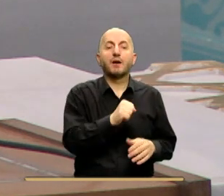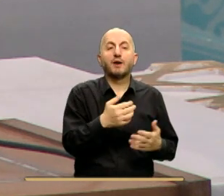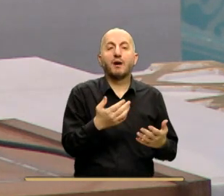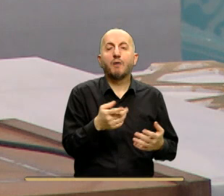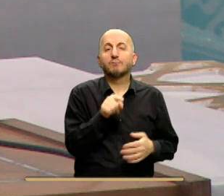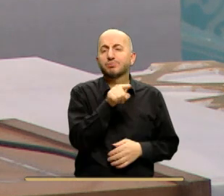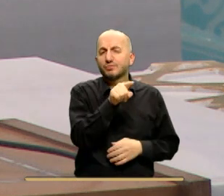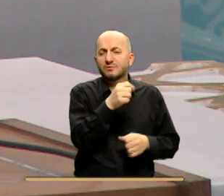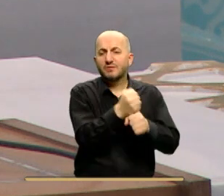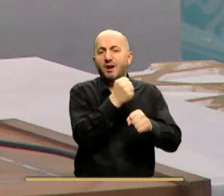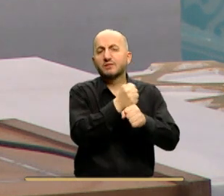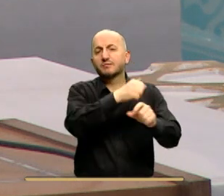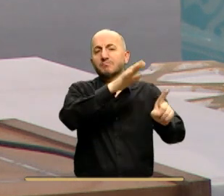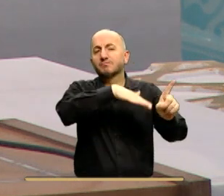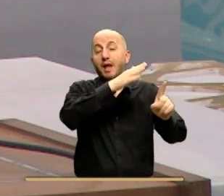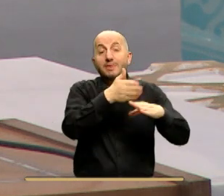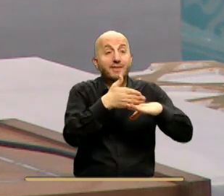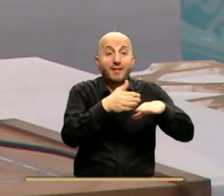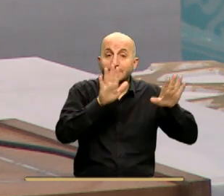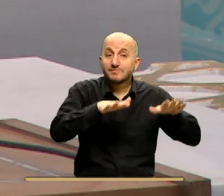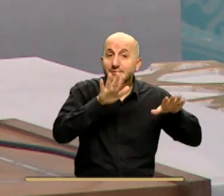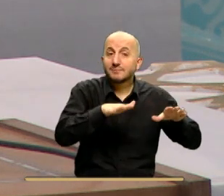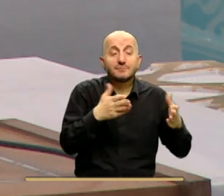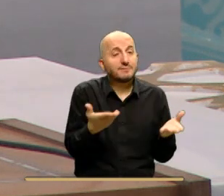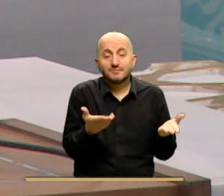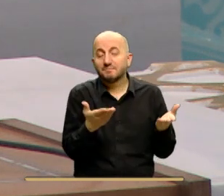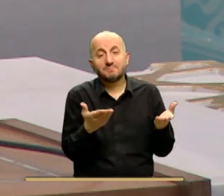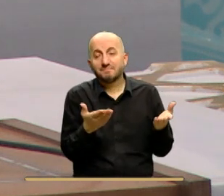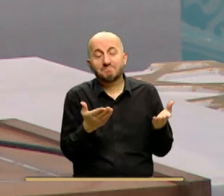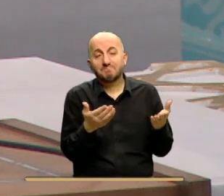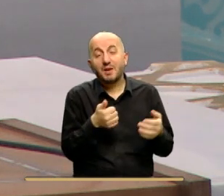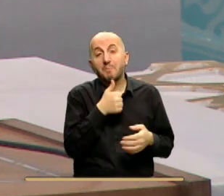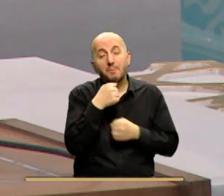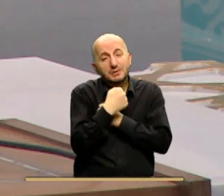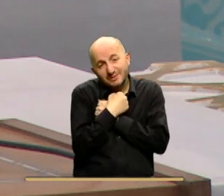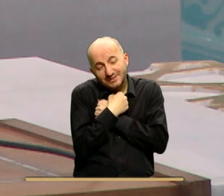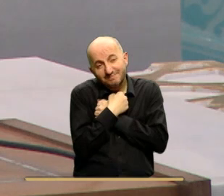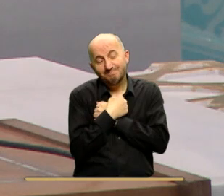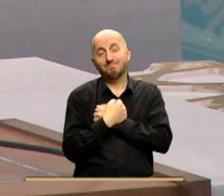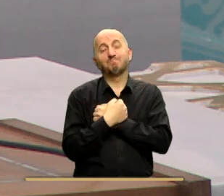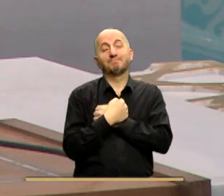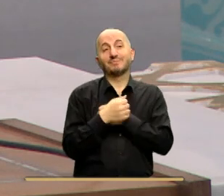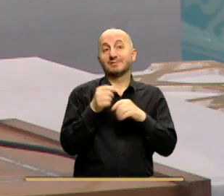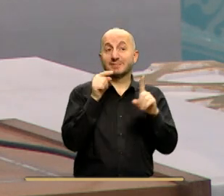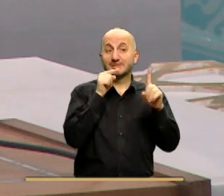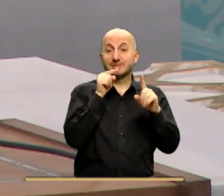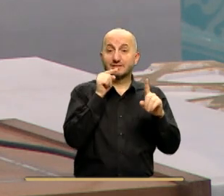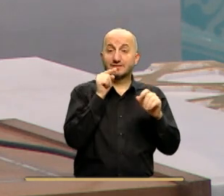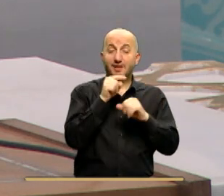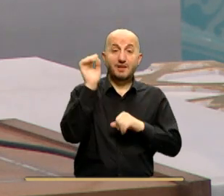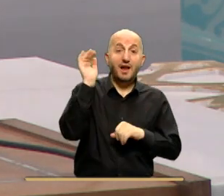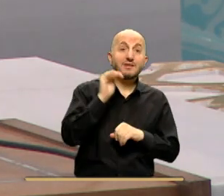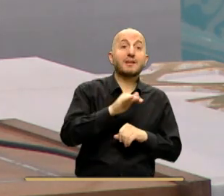bu putlara niçin tapıyorsun? Babacığım, sana gelmeyen bir